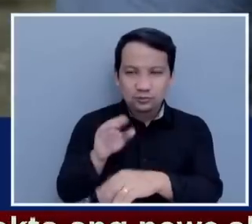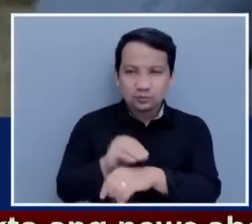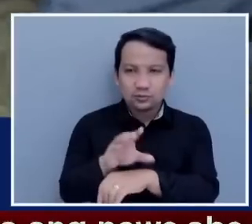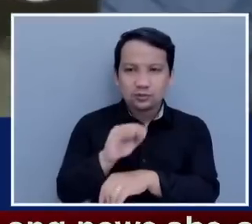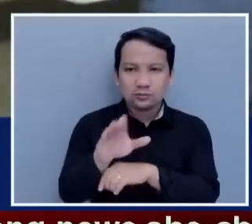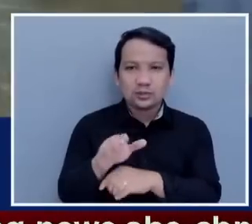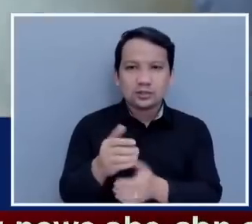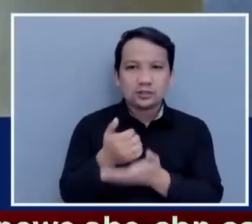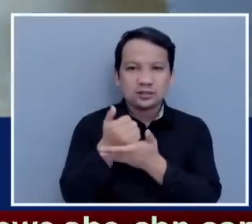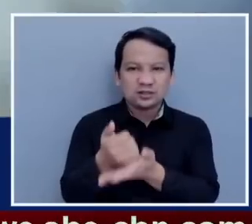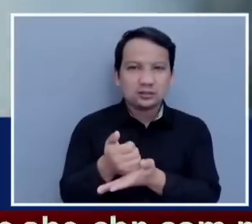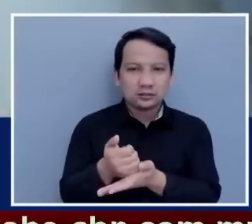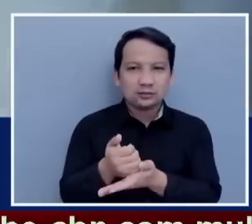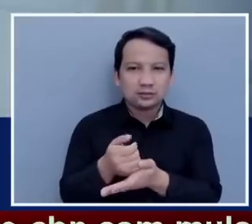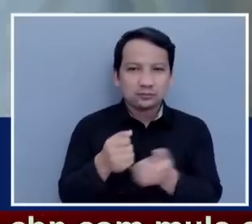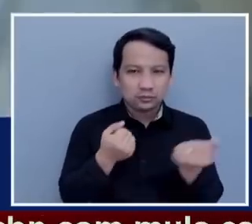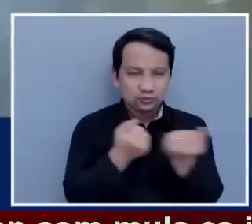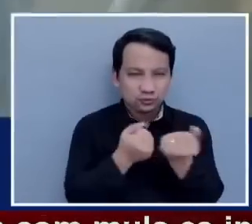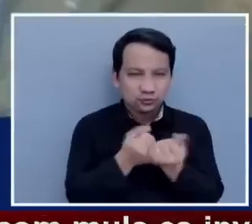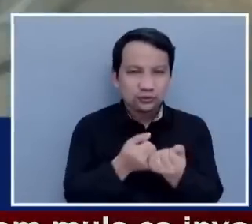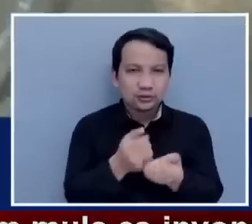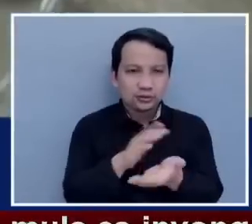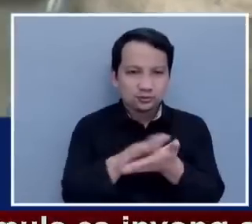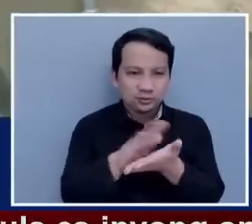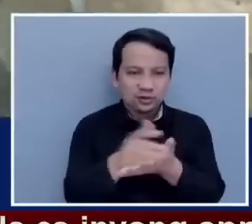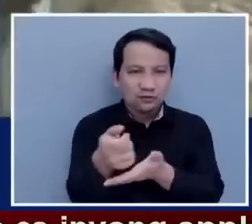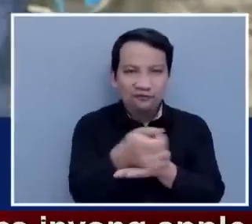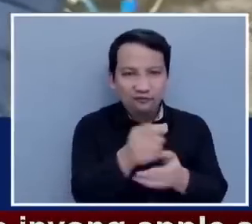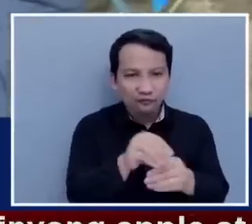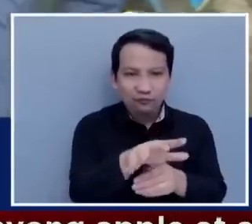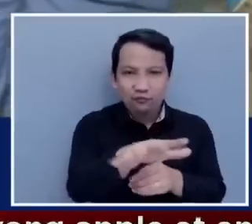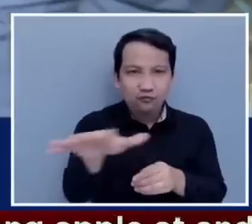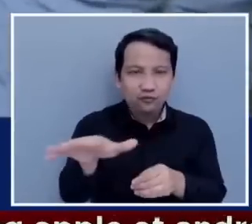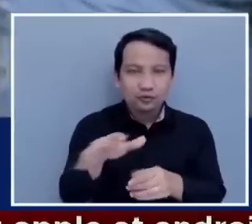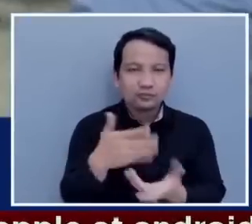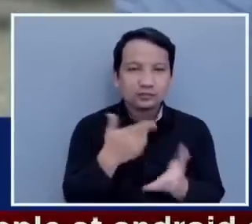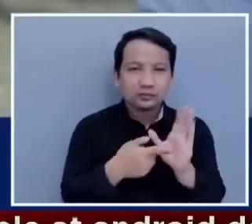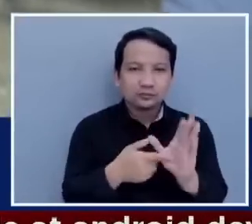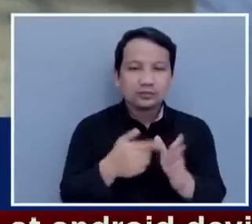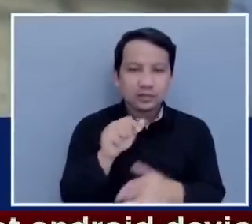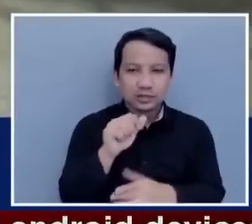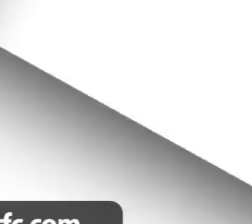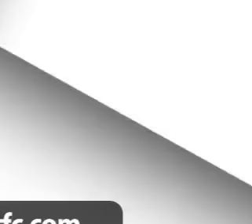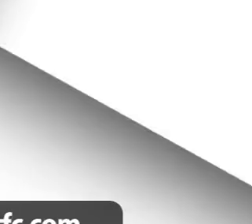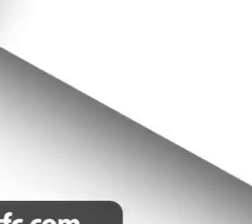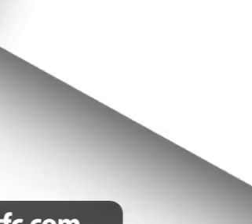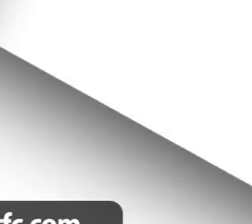pagsuporta sa fogging operations. Raya Capulong, ABS-CBN News.